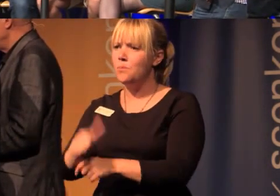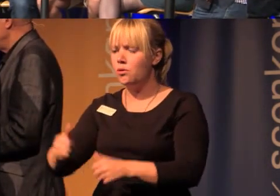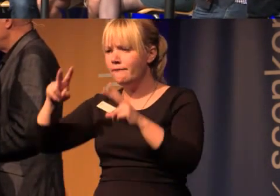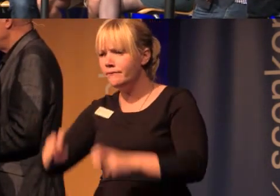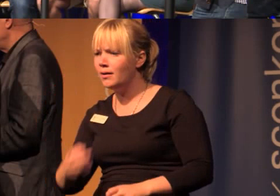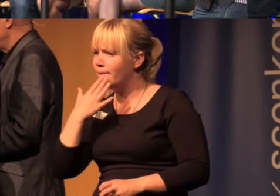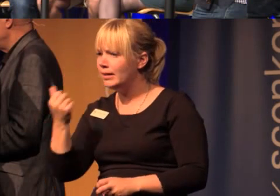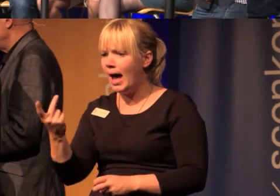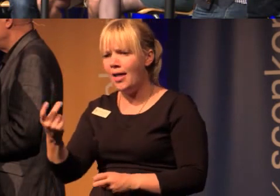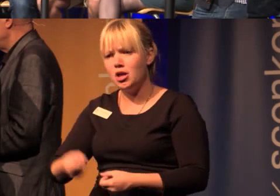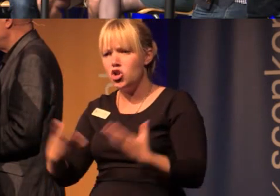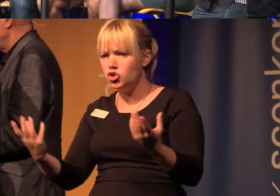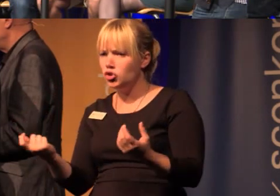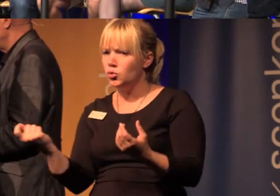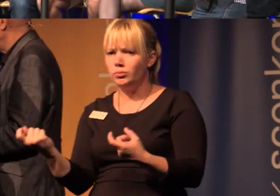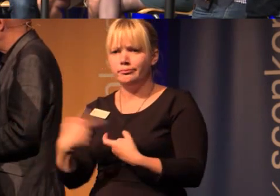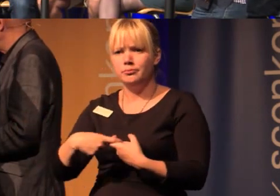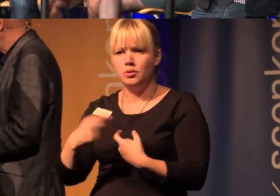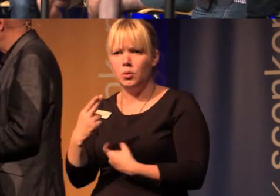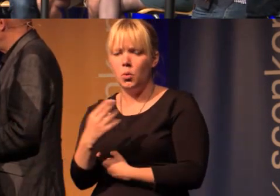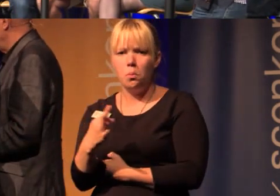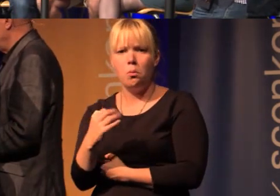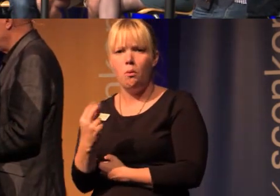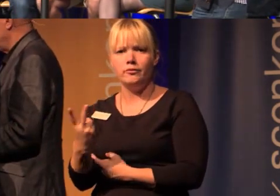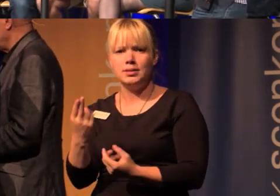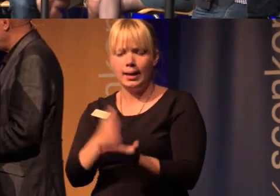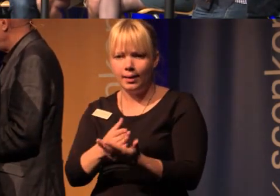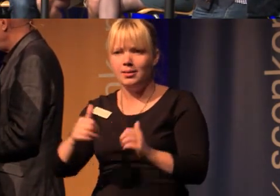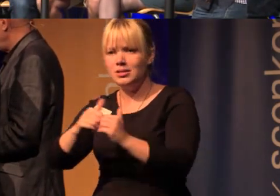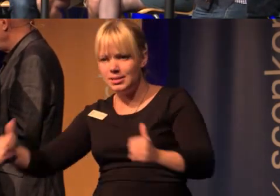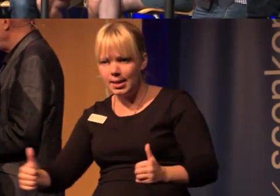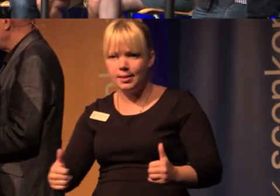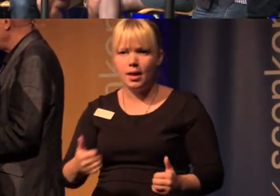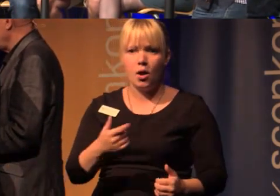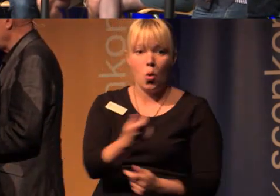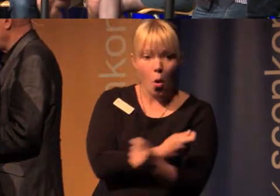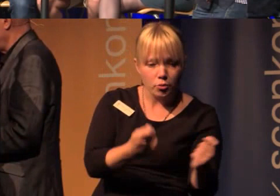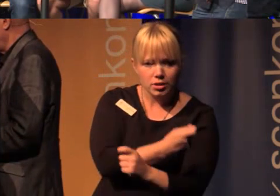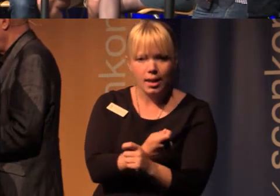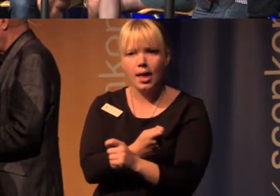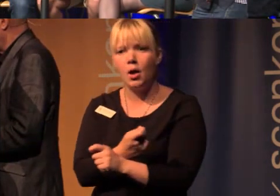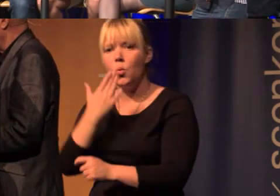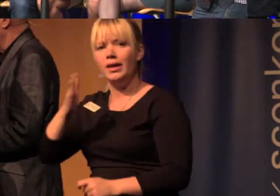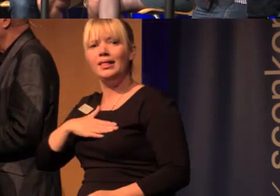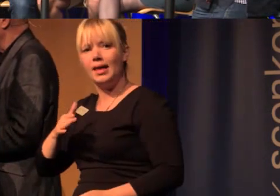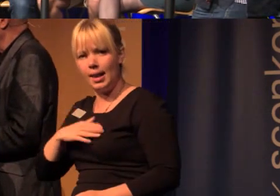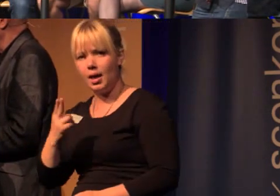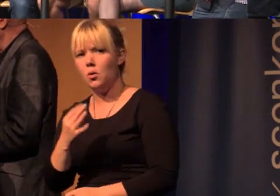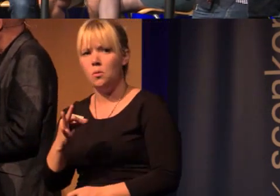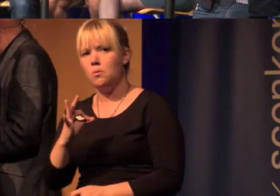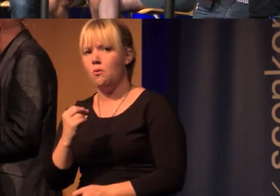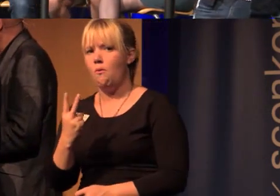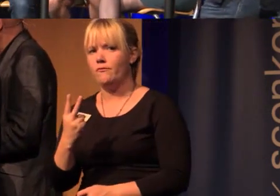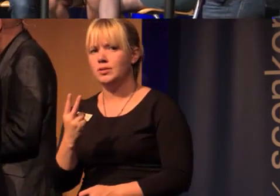En kortad upphovsrätt, skilja mer på den digital, på den kommersiella och den ideella upphovsrätten och så vidare. Tack.